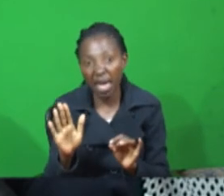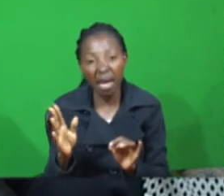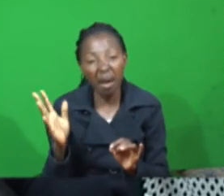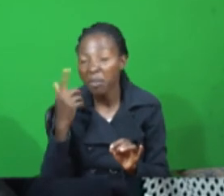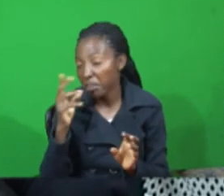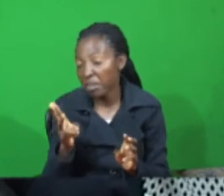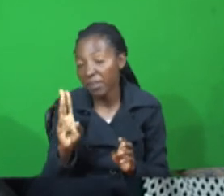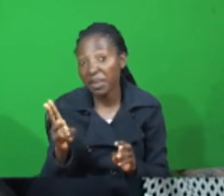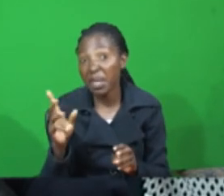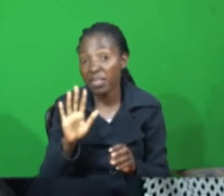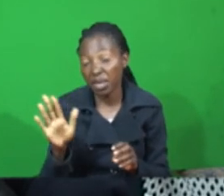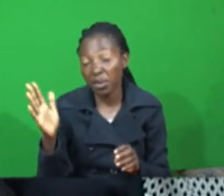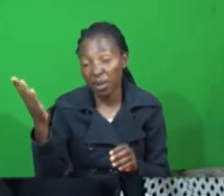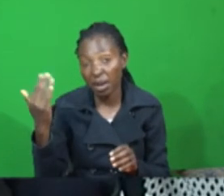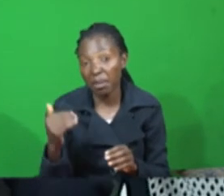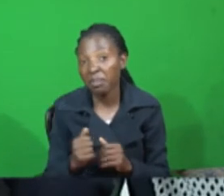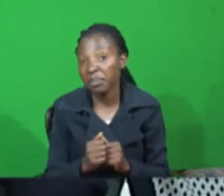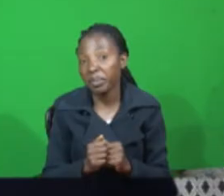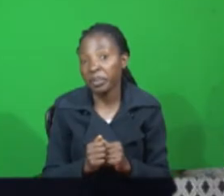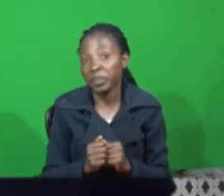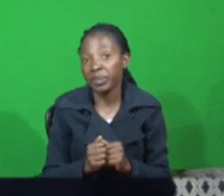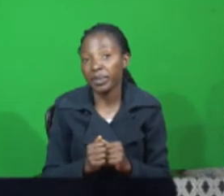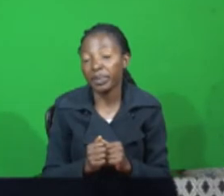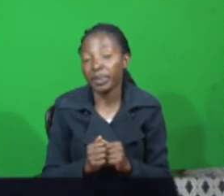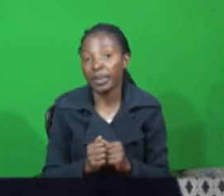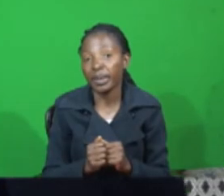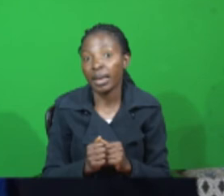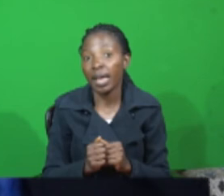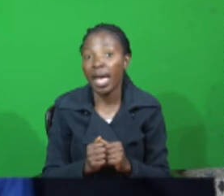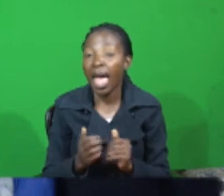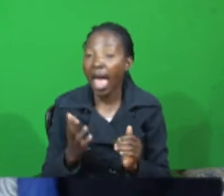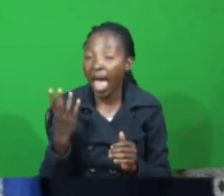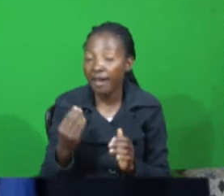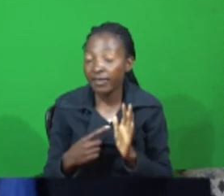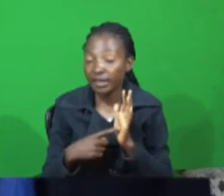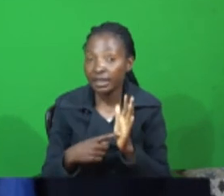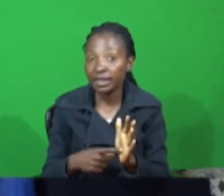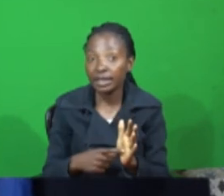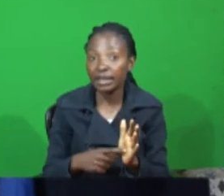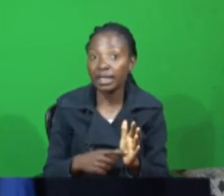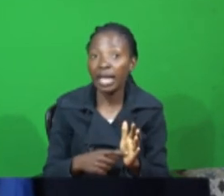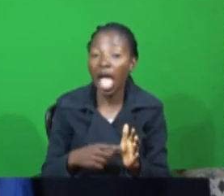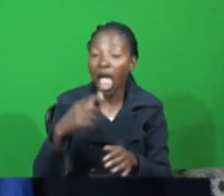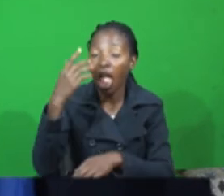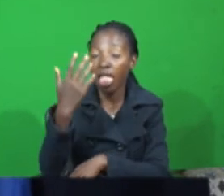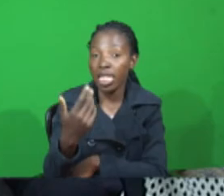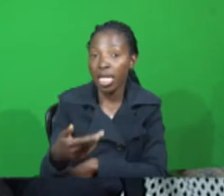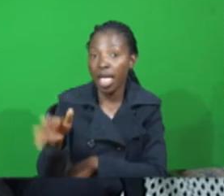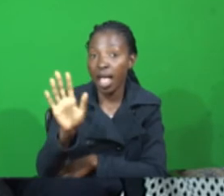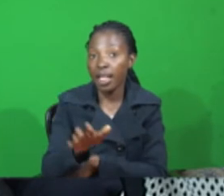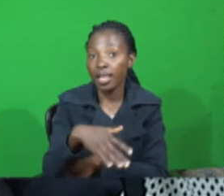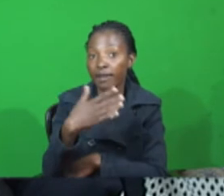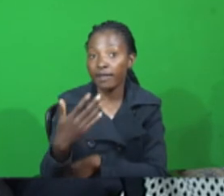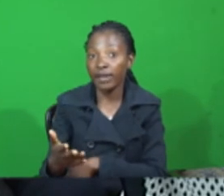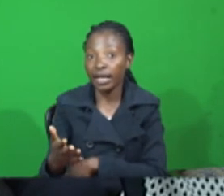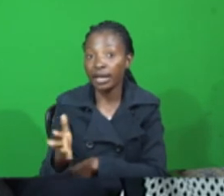netsa anouya. Unonzwa madhara achitochikisidzira kudaro. Iwo unoti unozva ndakamboona imwe documentary nzoso. Iya